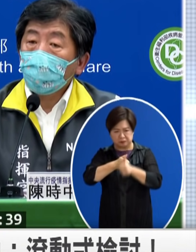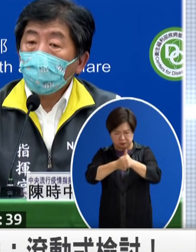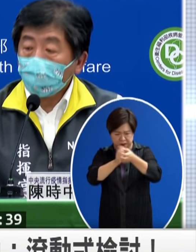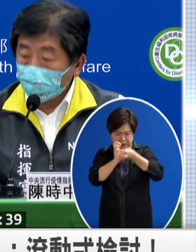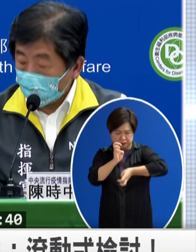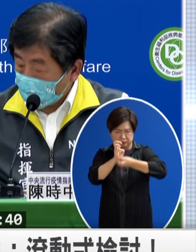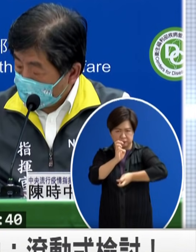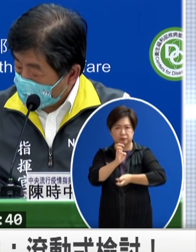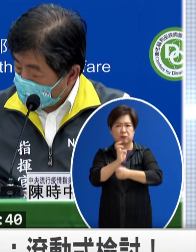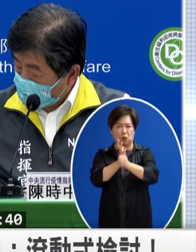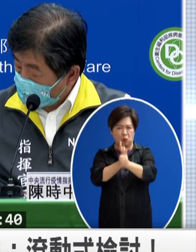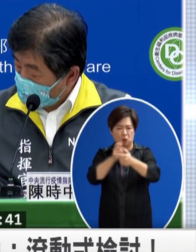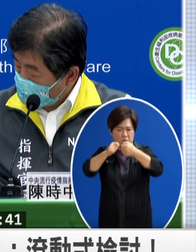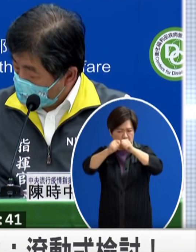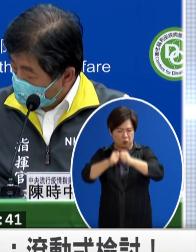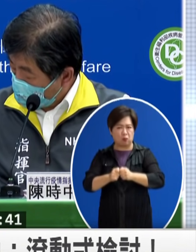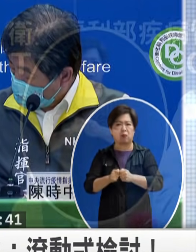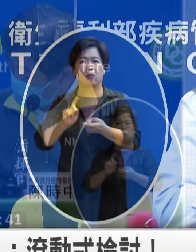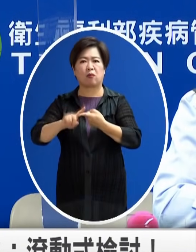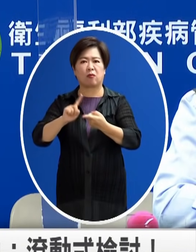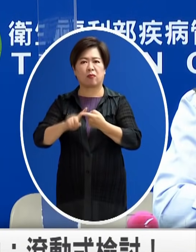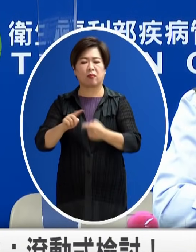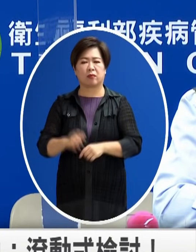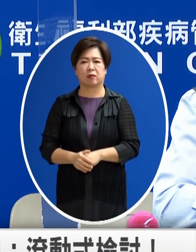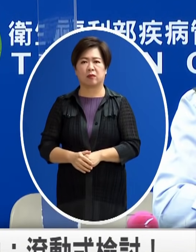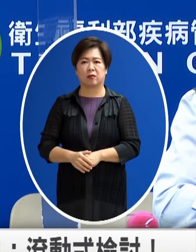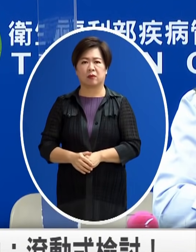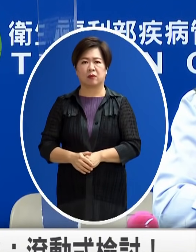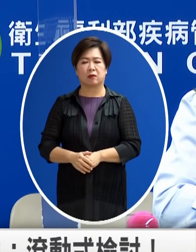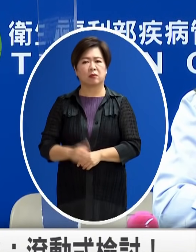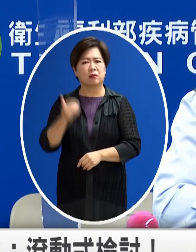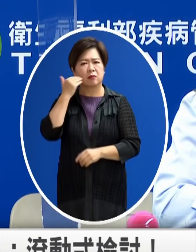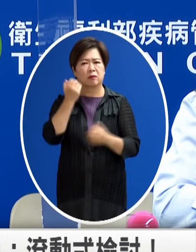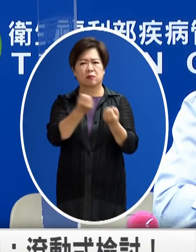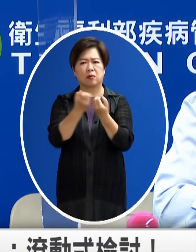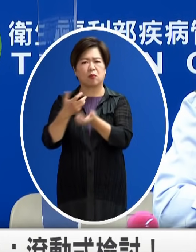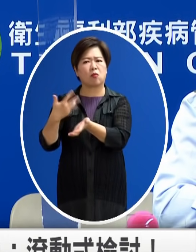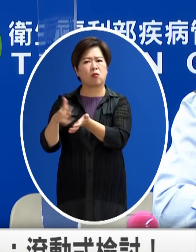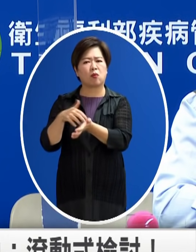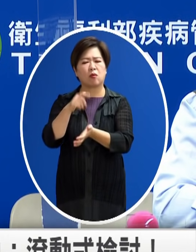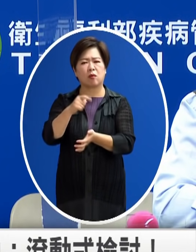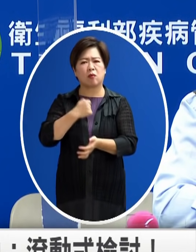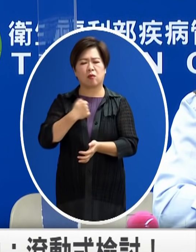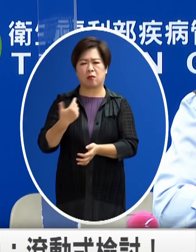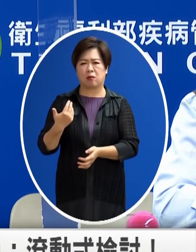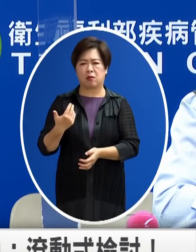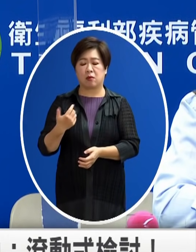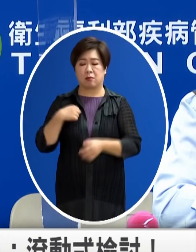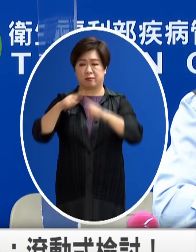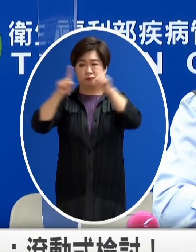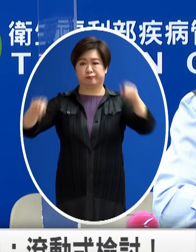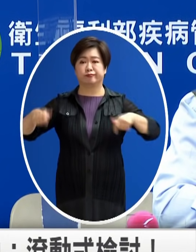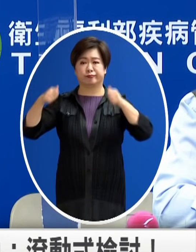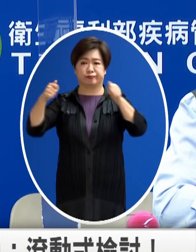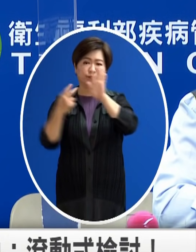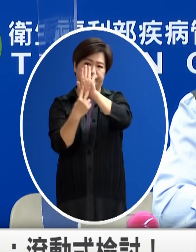确。那这案子哈，大家说多，其实大家今天也看到说我们的案子来讲哈，